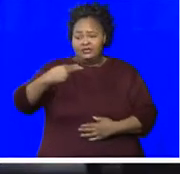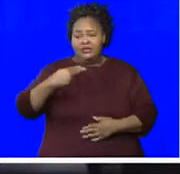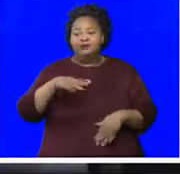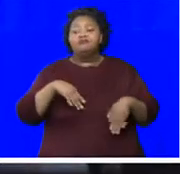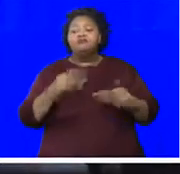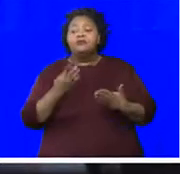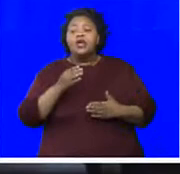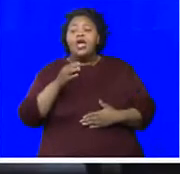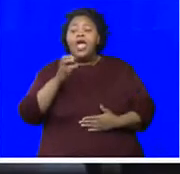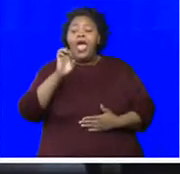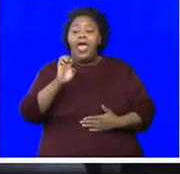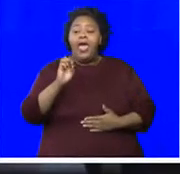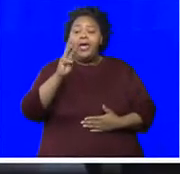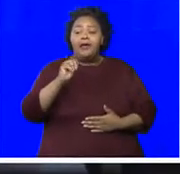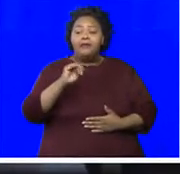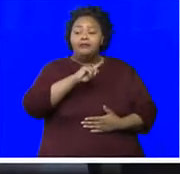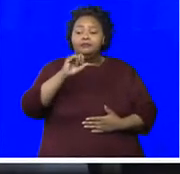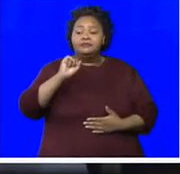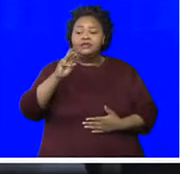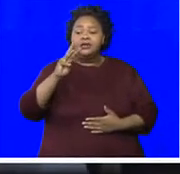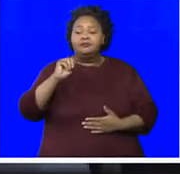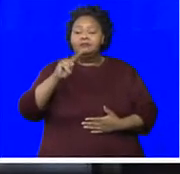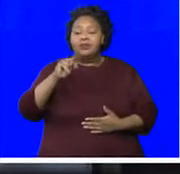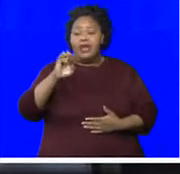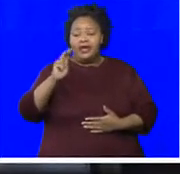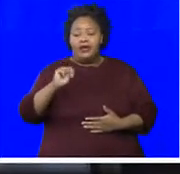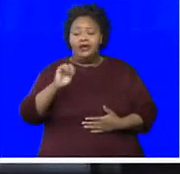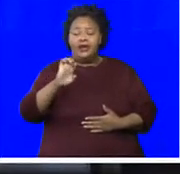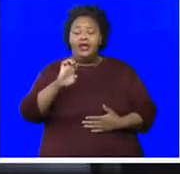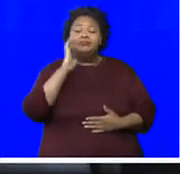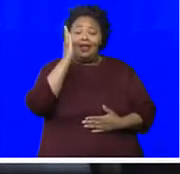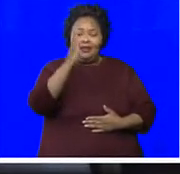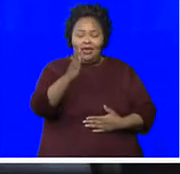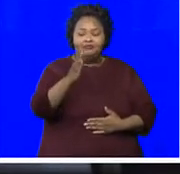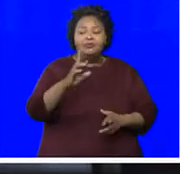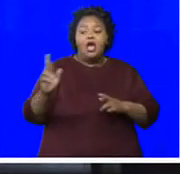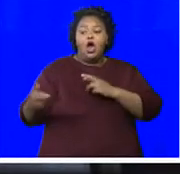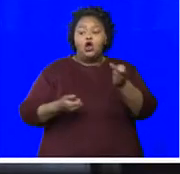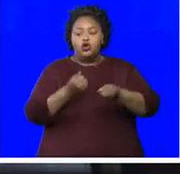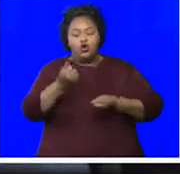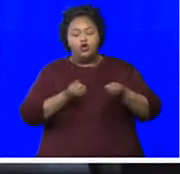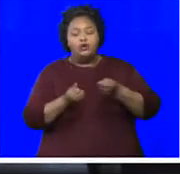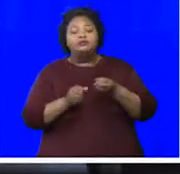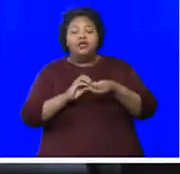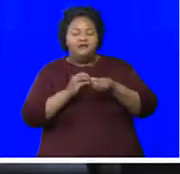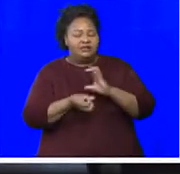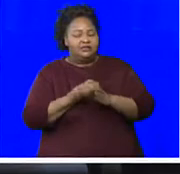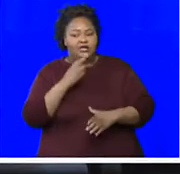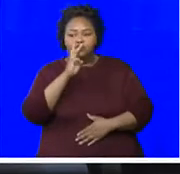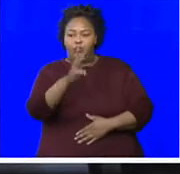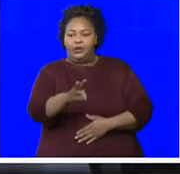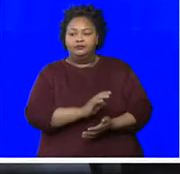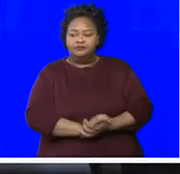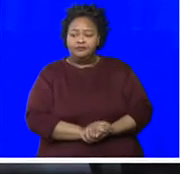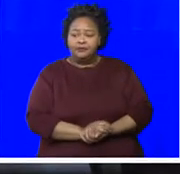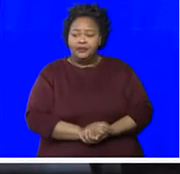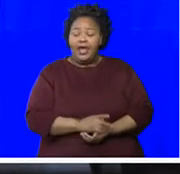emzimnene imigwaqo yemaswati iyawubonakala kuthi masinyane nathi mali sekutholakele yawuba mnyama litiyela ngoba